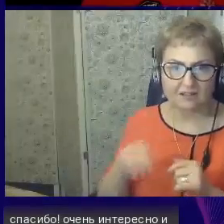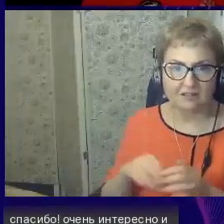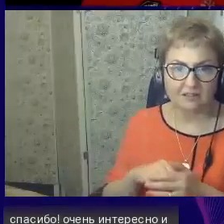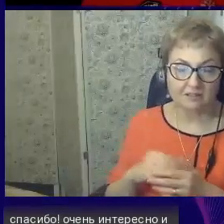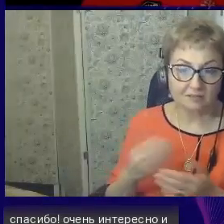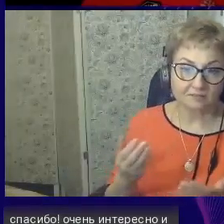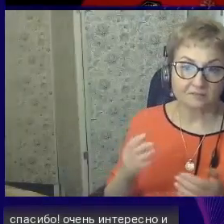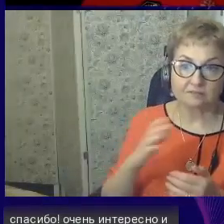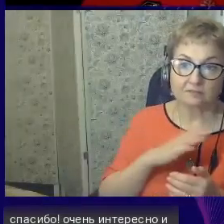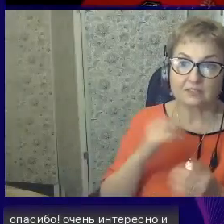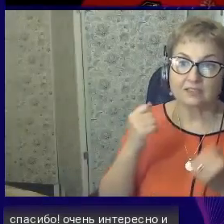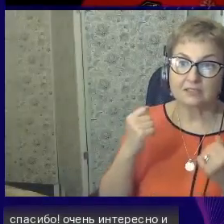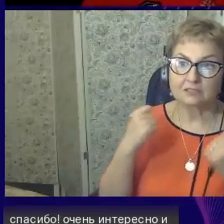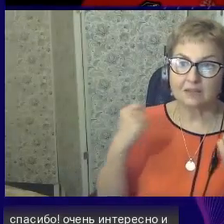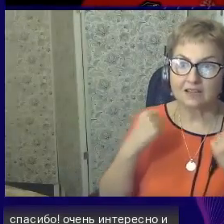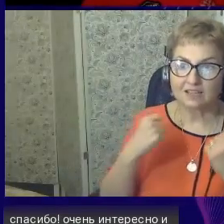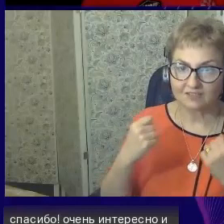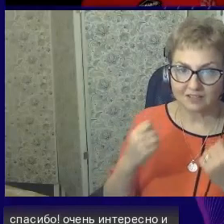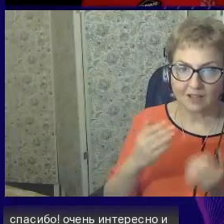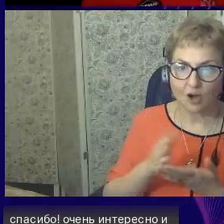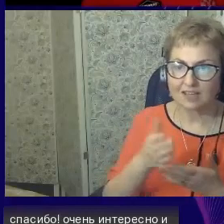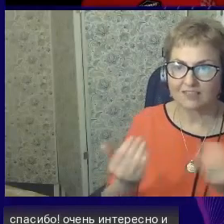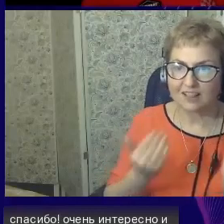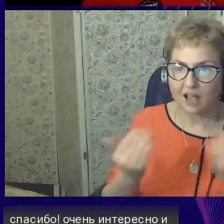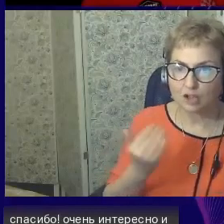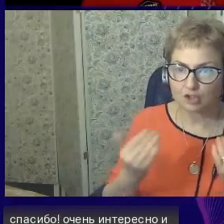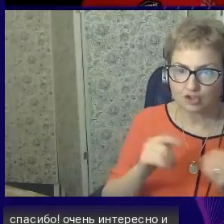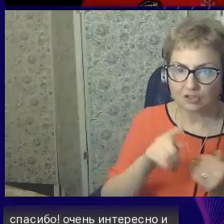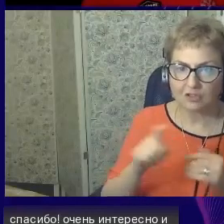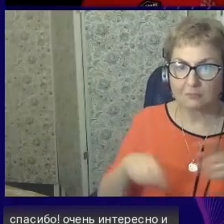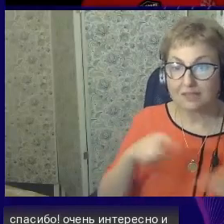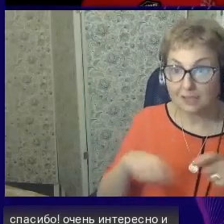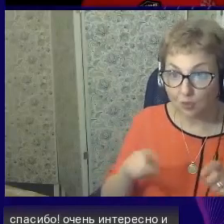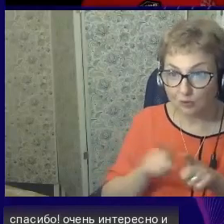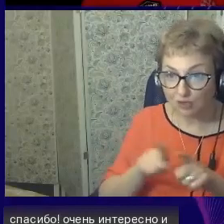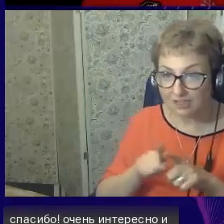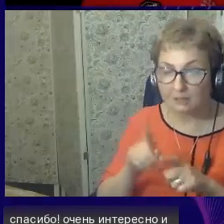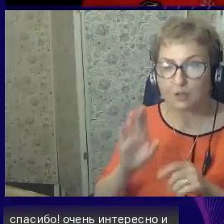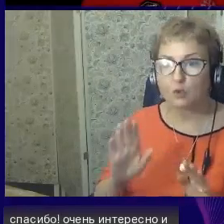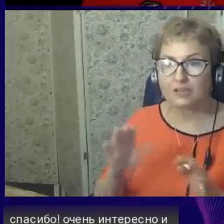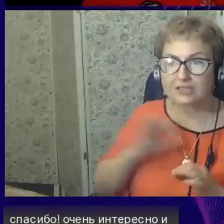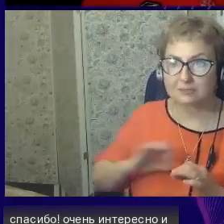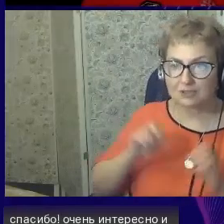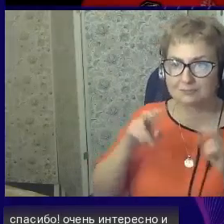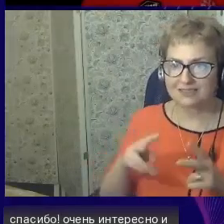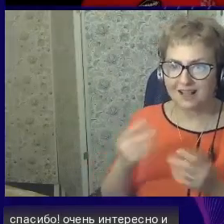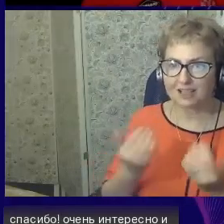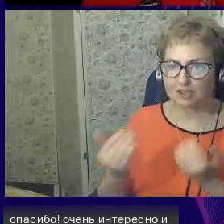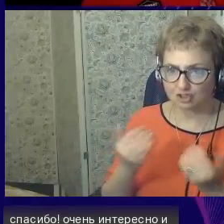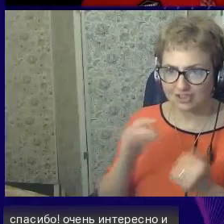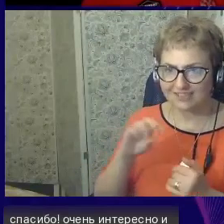Ну вот здесь спортивное ориентирование на лыжах. То же самое, что бегун, только используется специальный лыжный